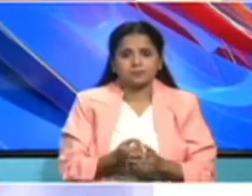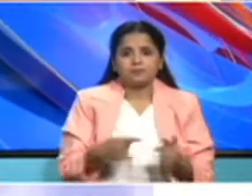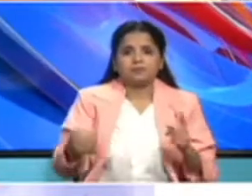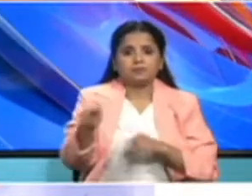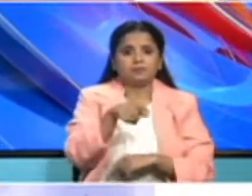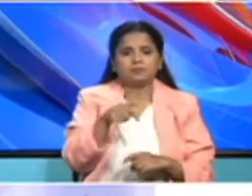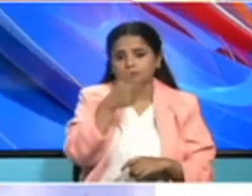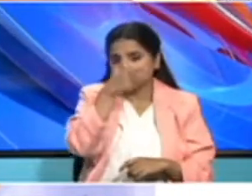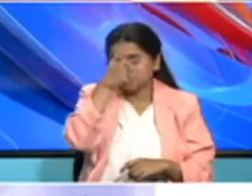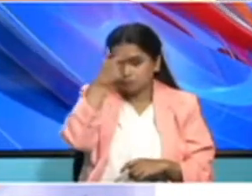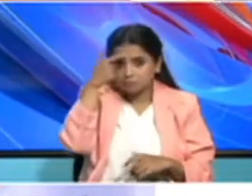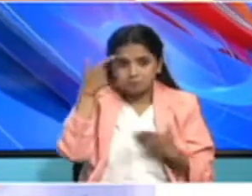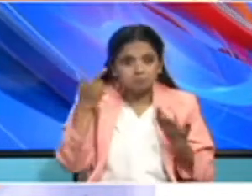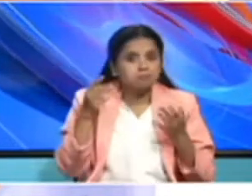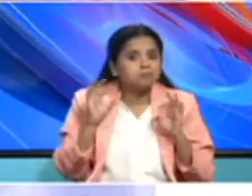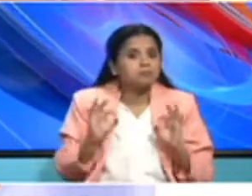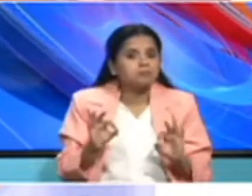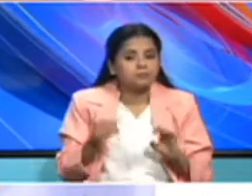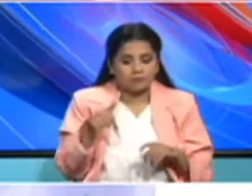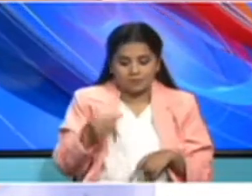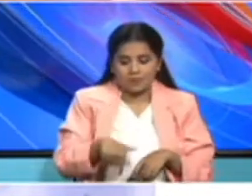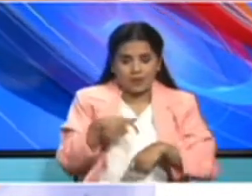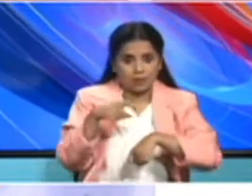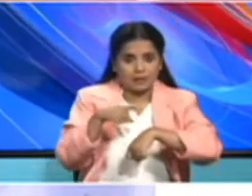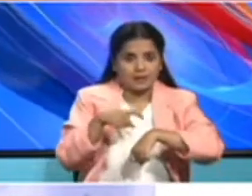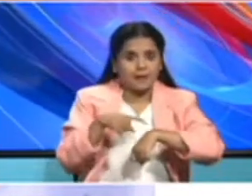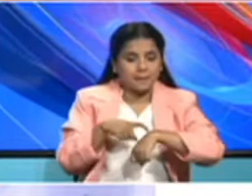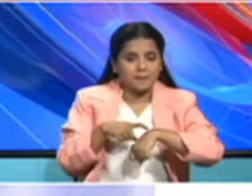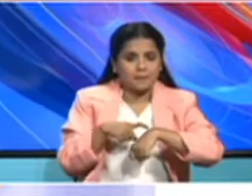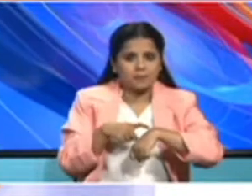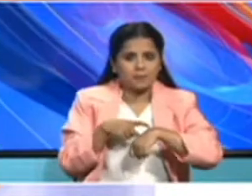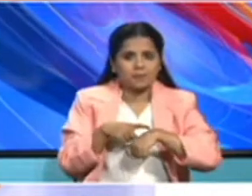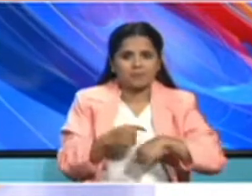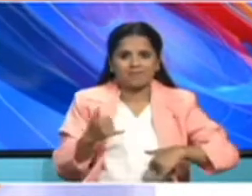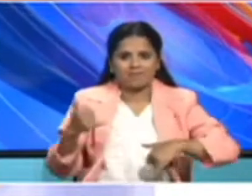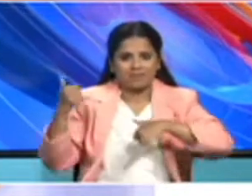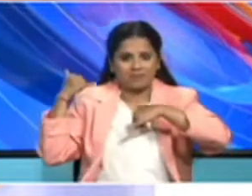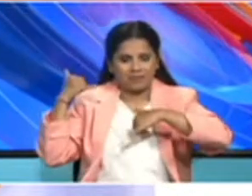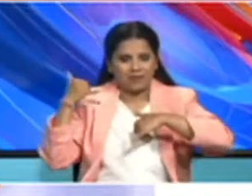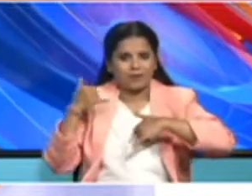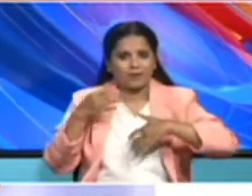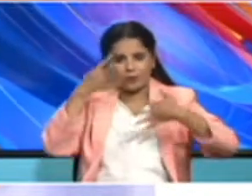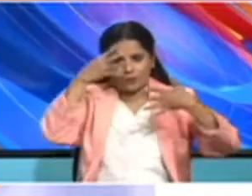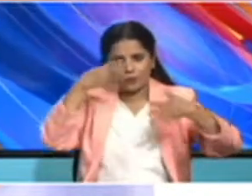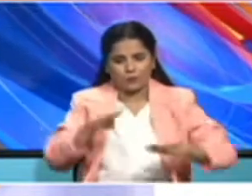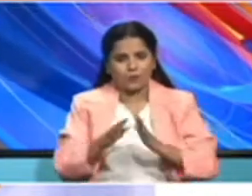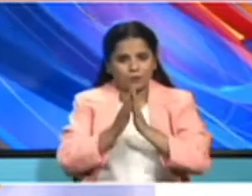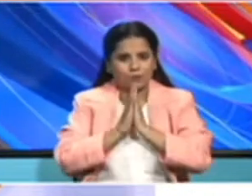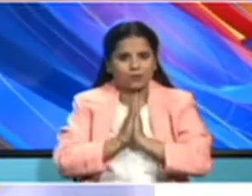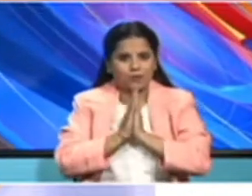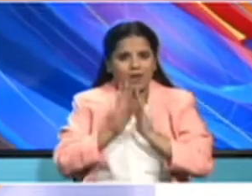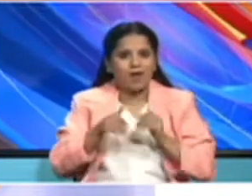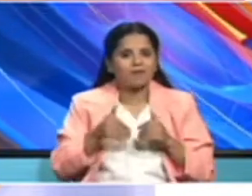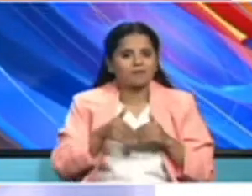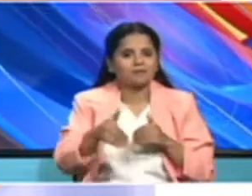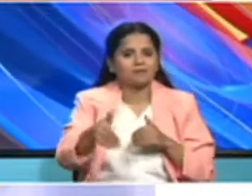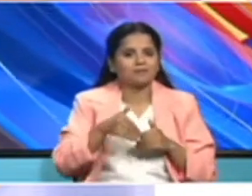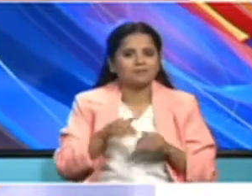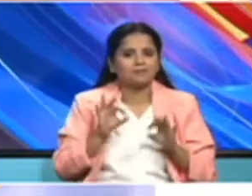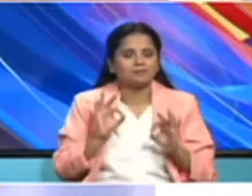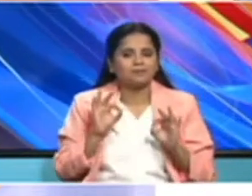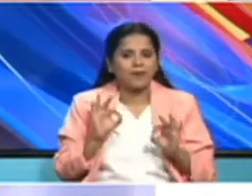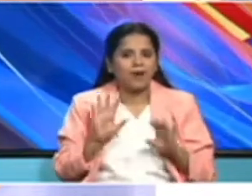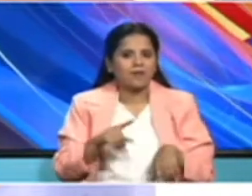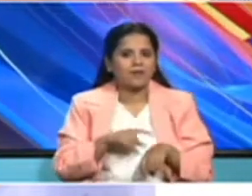सौभाग्य से इस समय नवरात्रि का पावन अवसर भी चल रहा है।